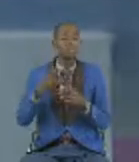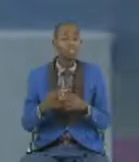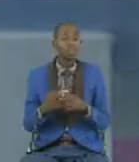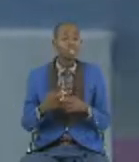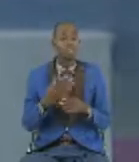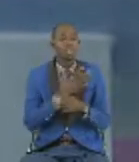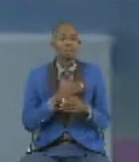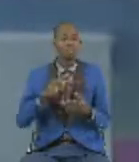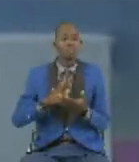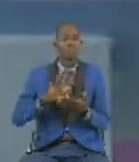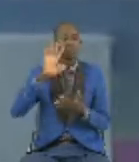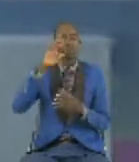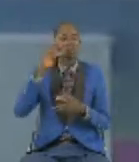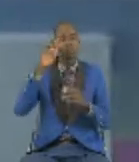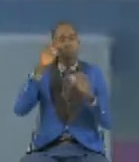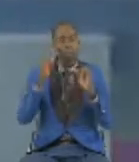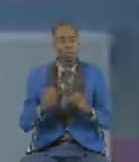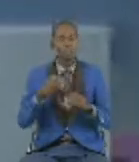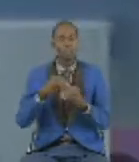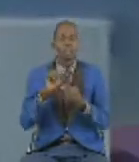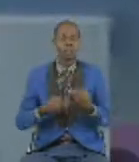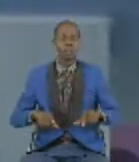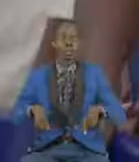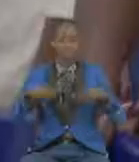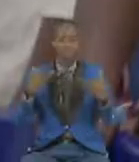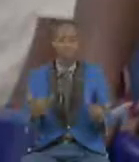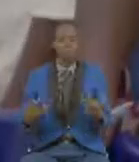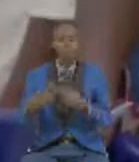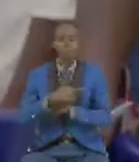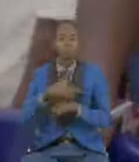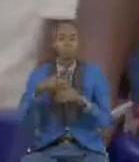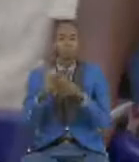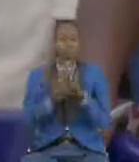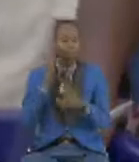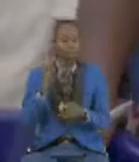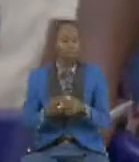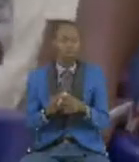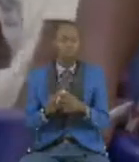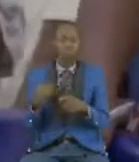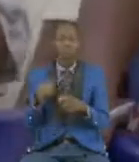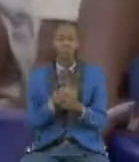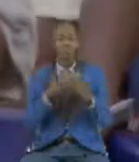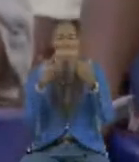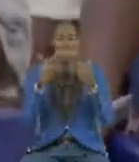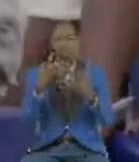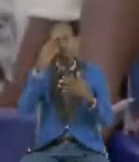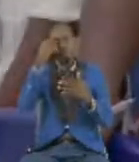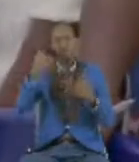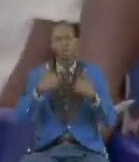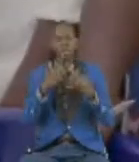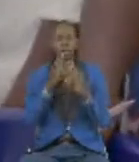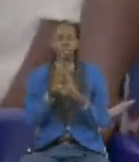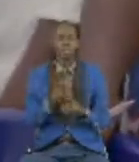magnifie ta puissance dans chaque vie, même en ce jour, au nom de Jésus. Nous te remercions pour